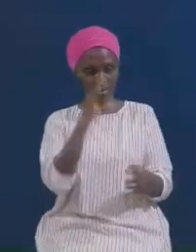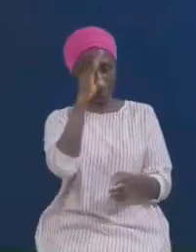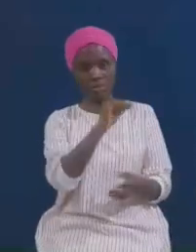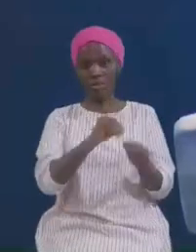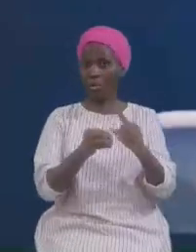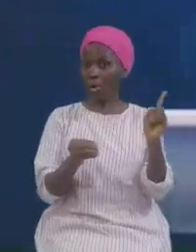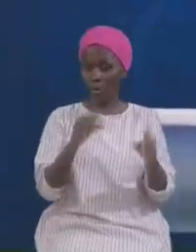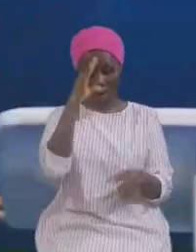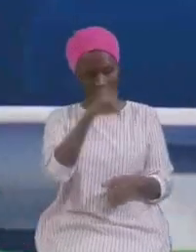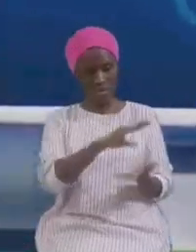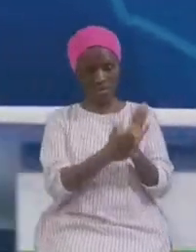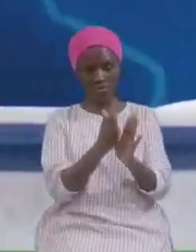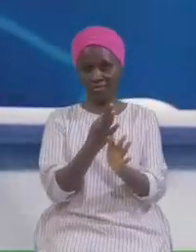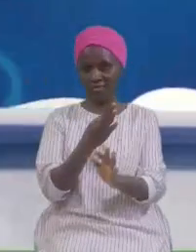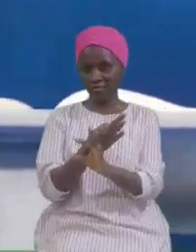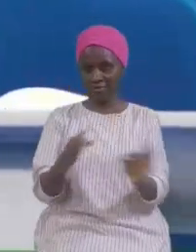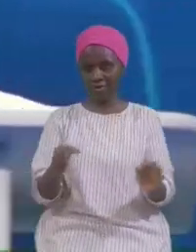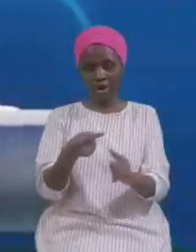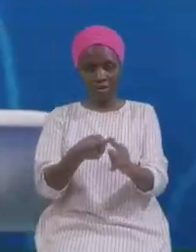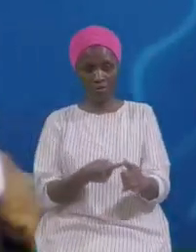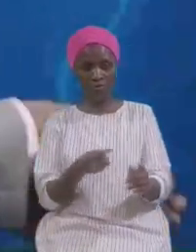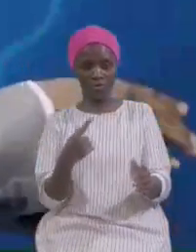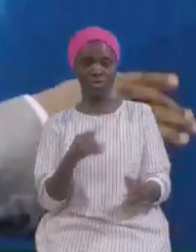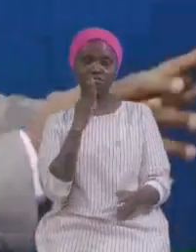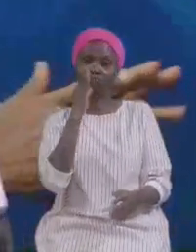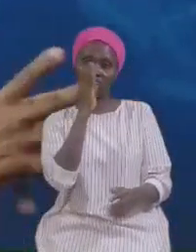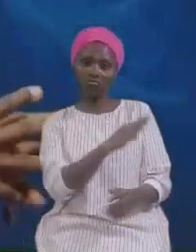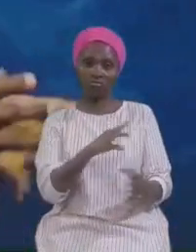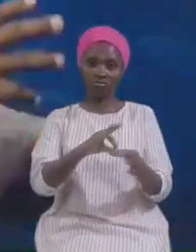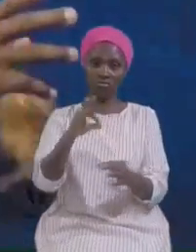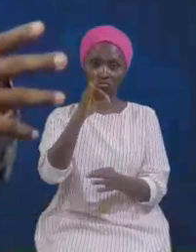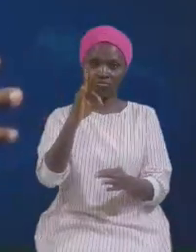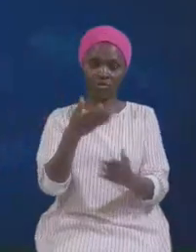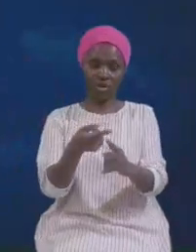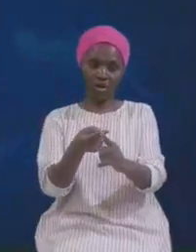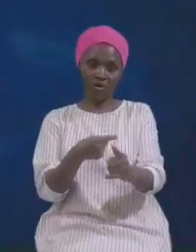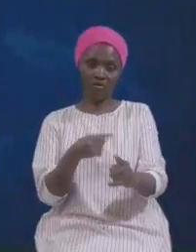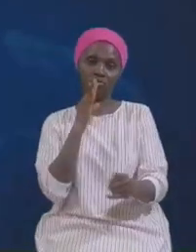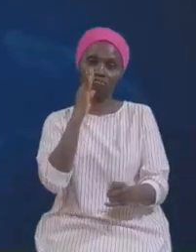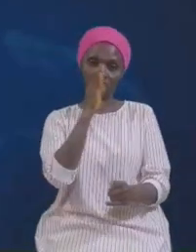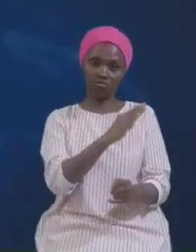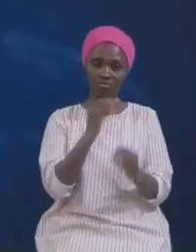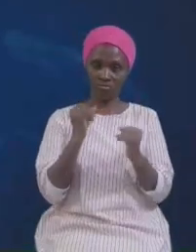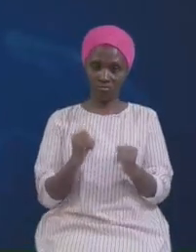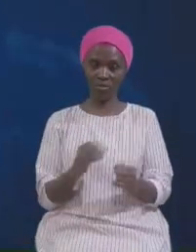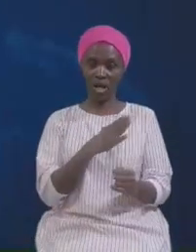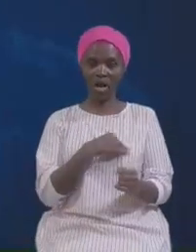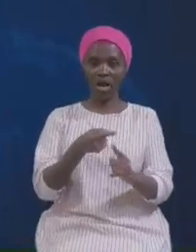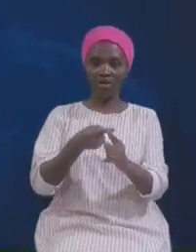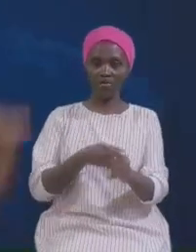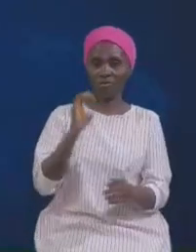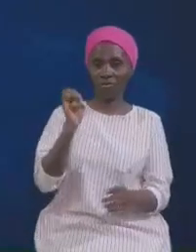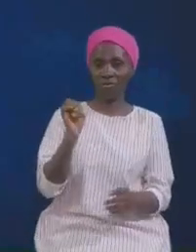il était affranchi des mauvais esprits, des puissances maléfiques et